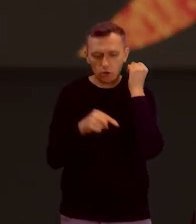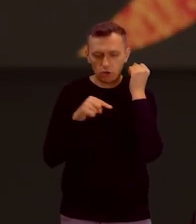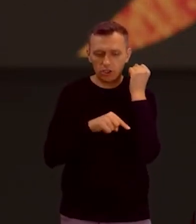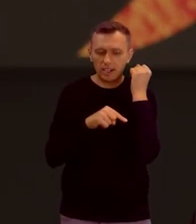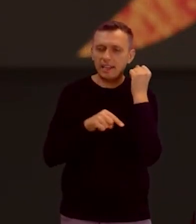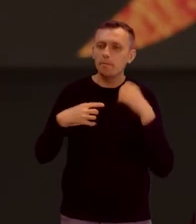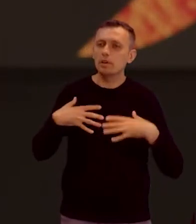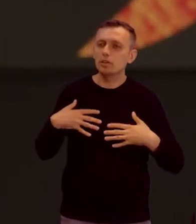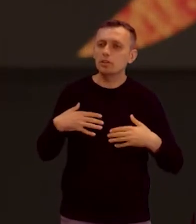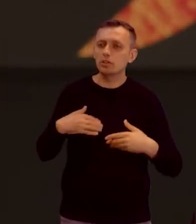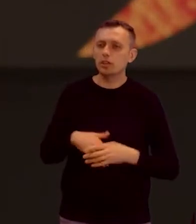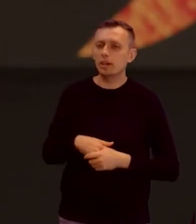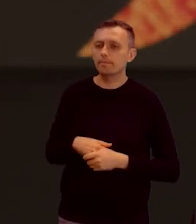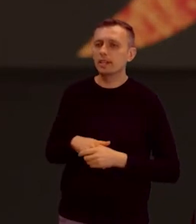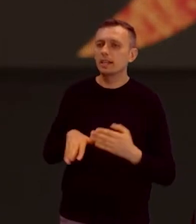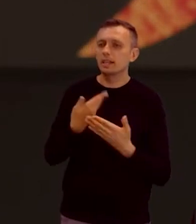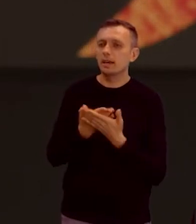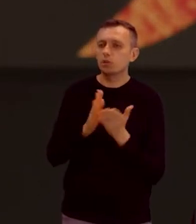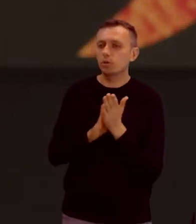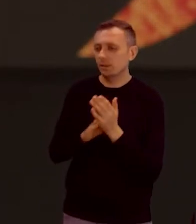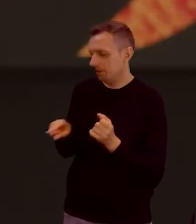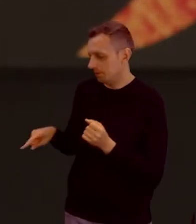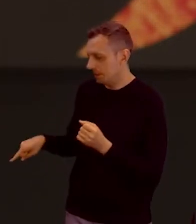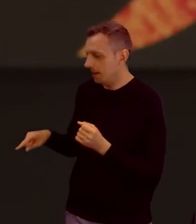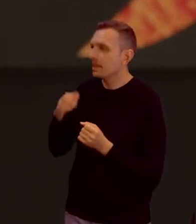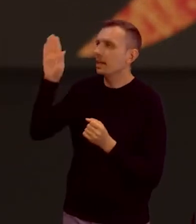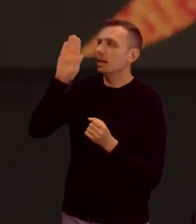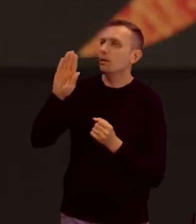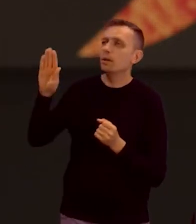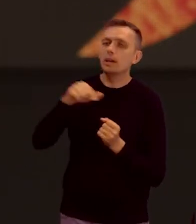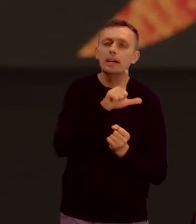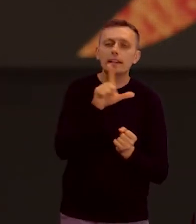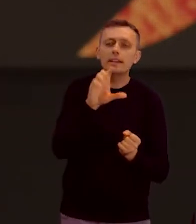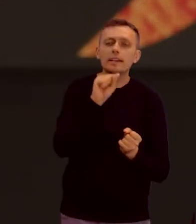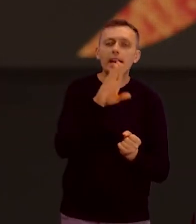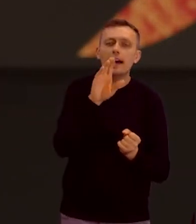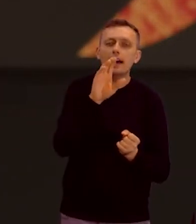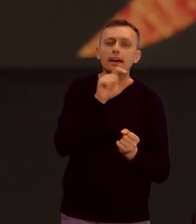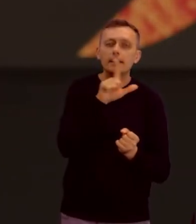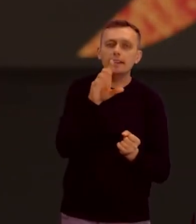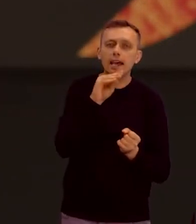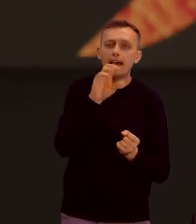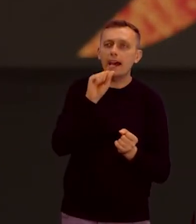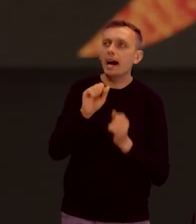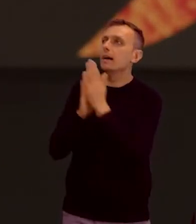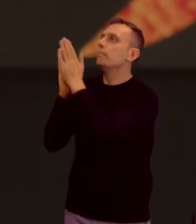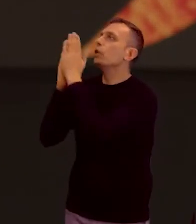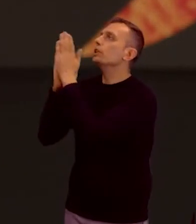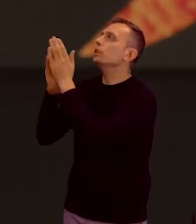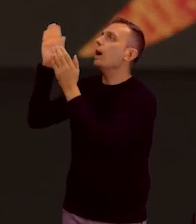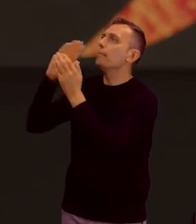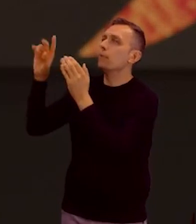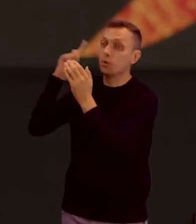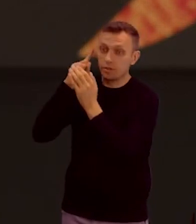Bóg wysłuchał Lei i zaszła w ciążę. Albo wypowiedź patriarchy Jakuba: dzieci, które